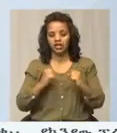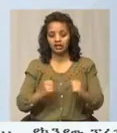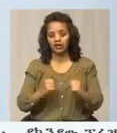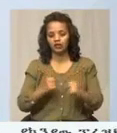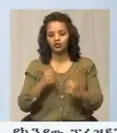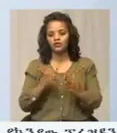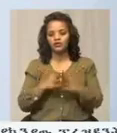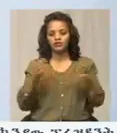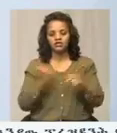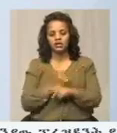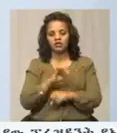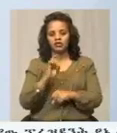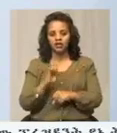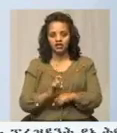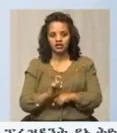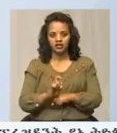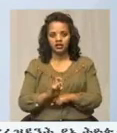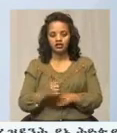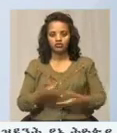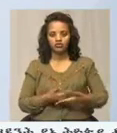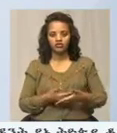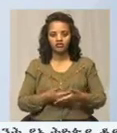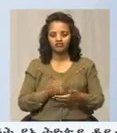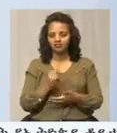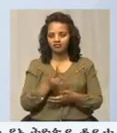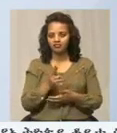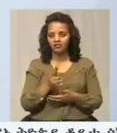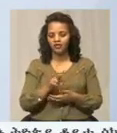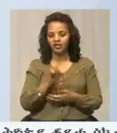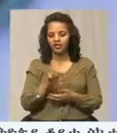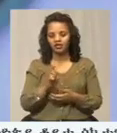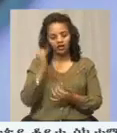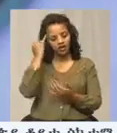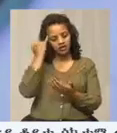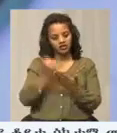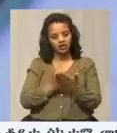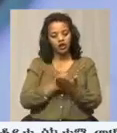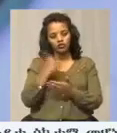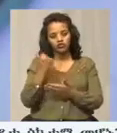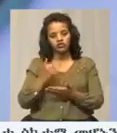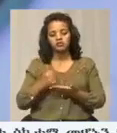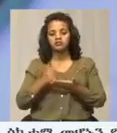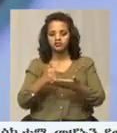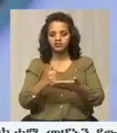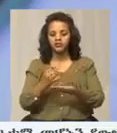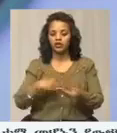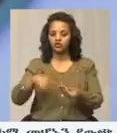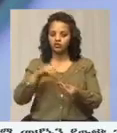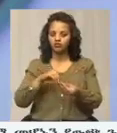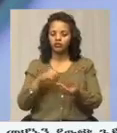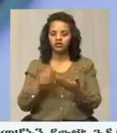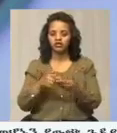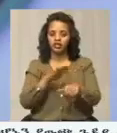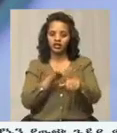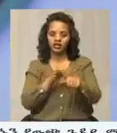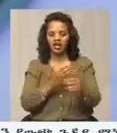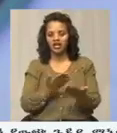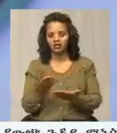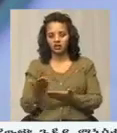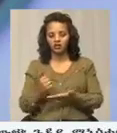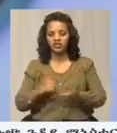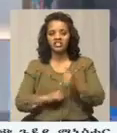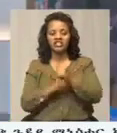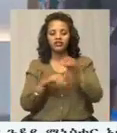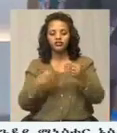ሰፊ ስራ የሚጠይቅ የብዙዎችን ርብርብ የሚጠይቅ አጀንዳ ከመሆኑ ጋር ሌሎችም ድጋፋቸውን እንዲጨምሩ በዚሁ ጥሬን አቀርባለሁ። በድጋፍ